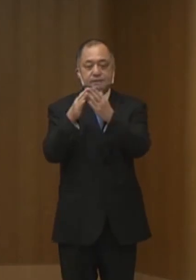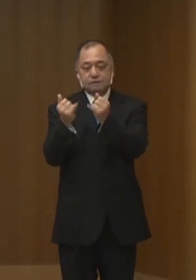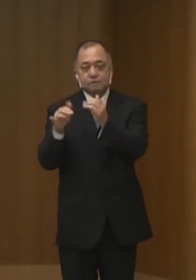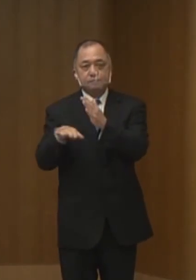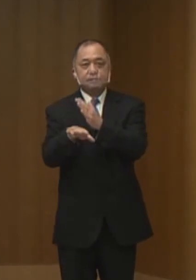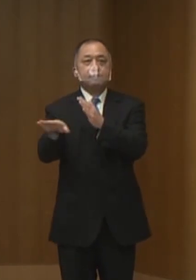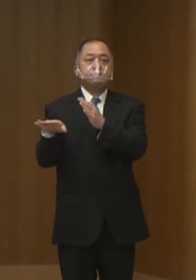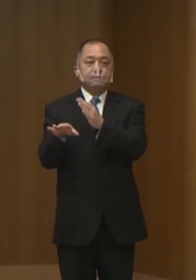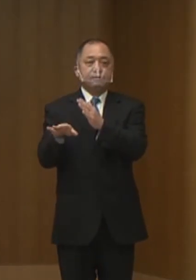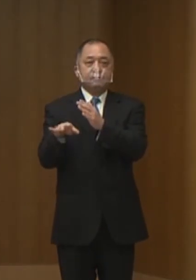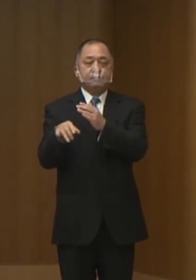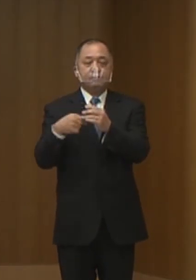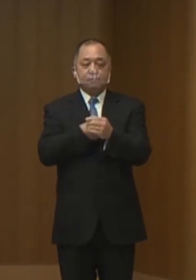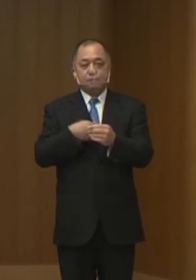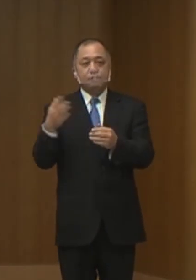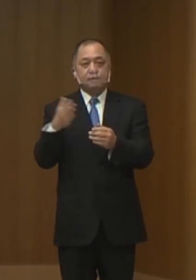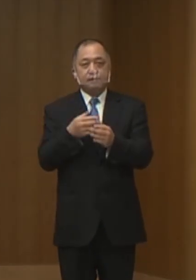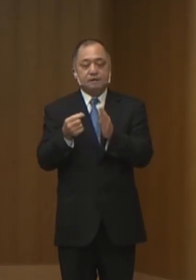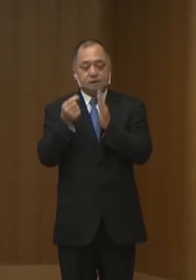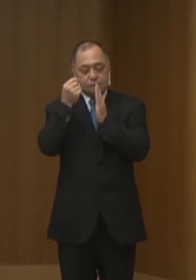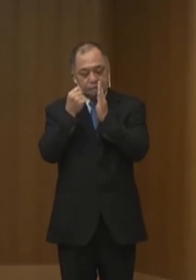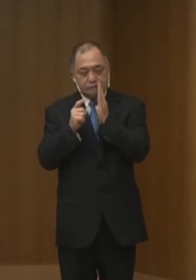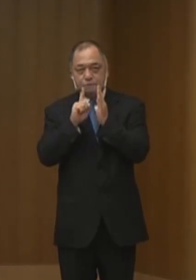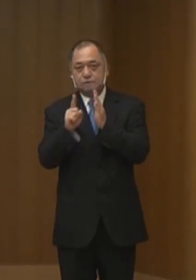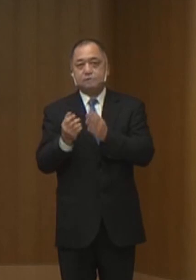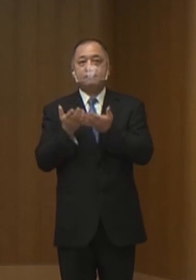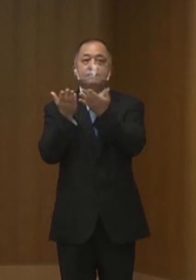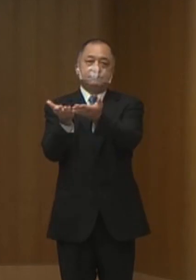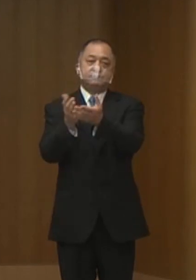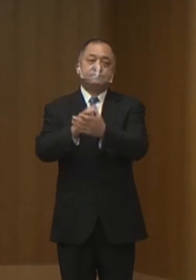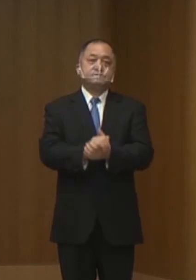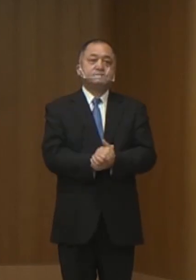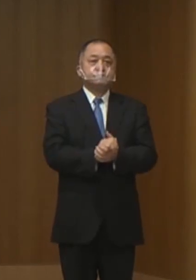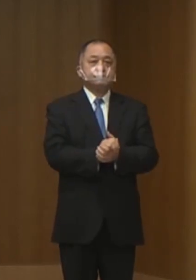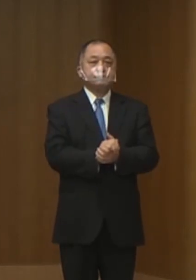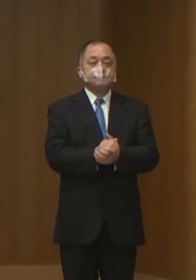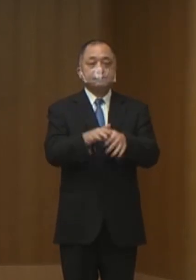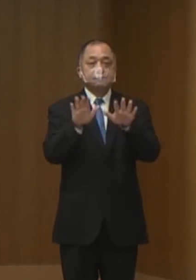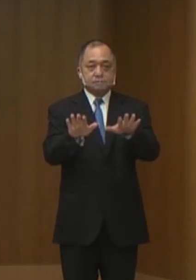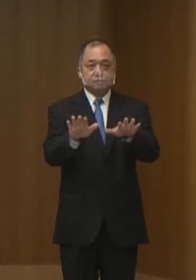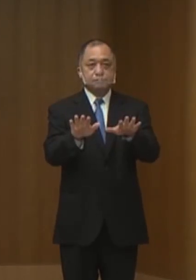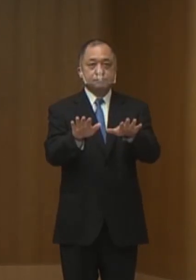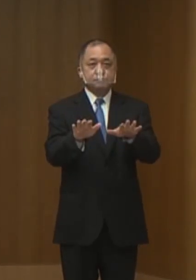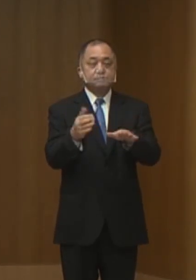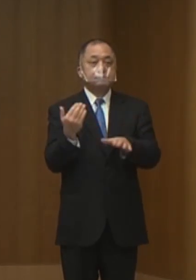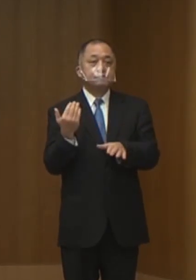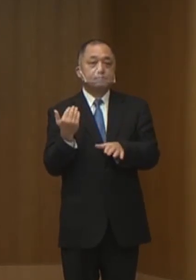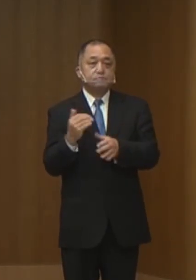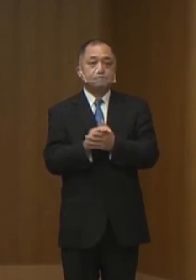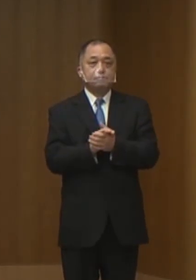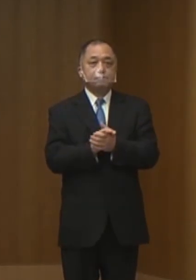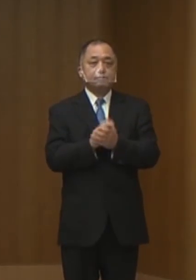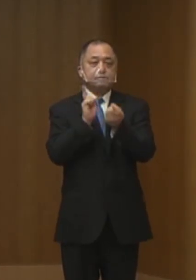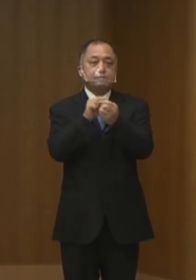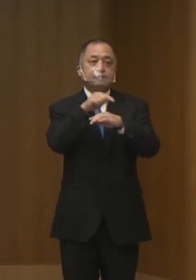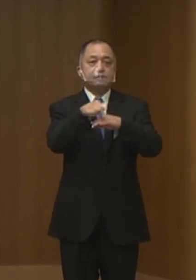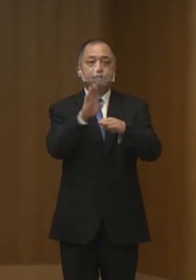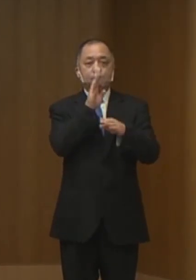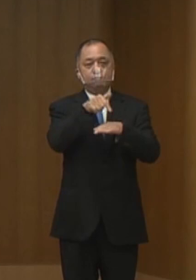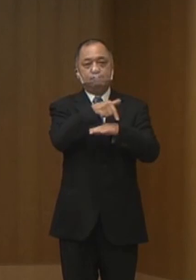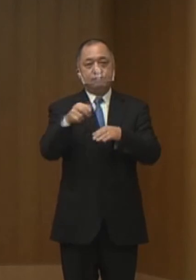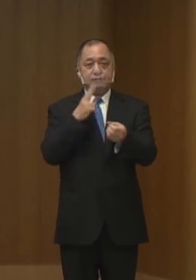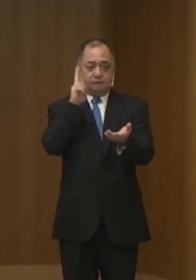々に心からお悔やみを申し上げます。本日先ほど対策本部で決定